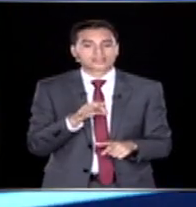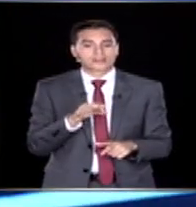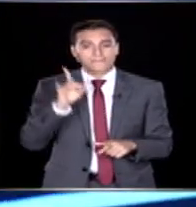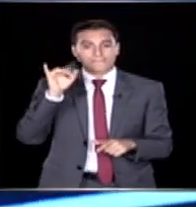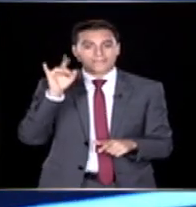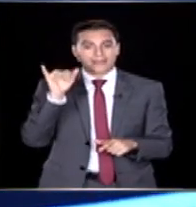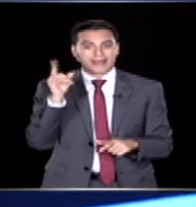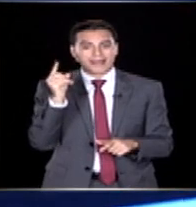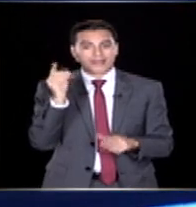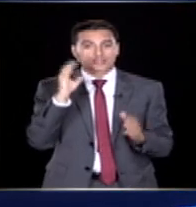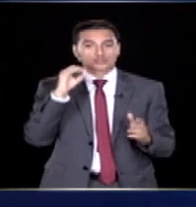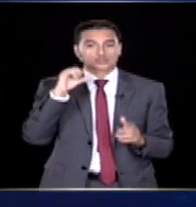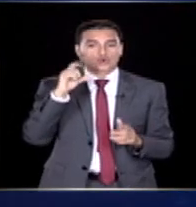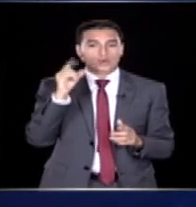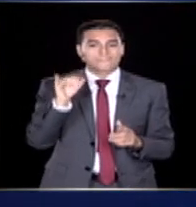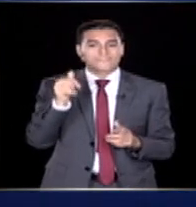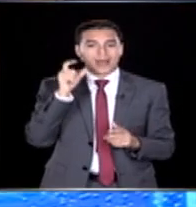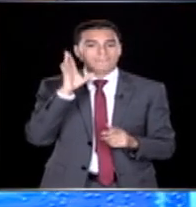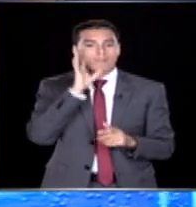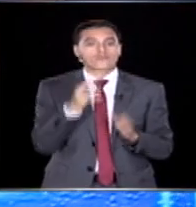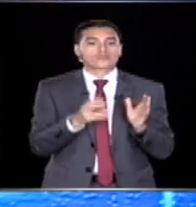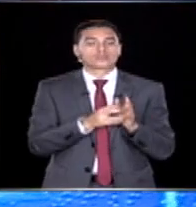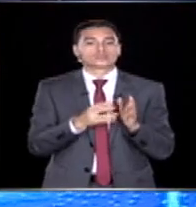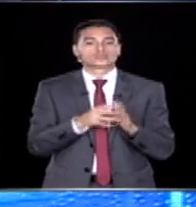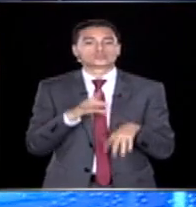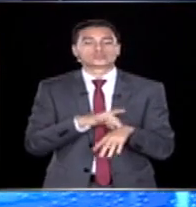حصل على الدكتوراه سنة 1960،